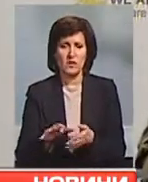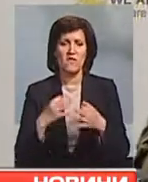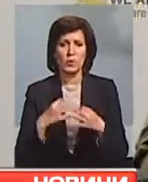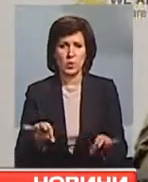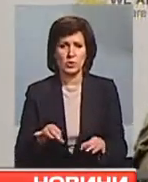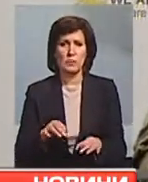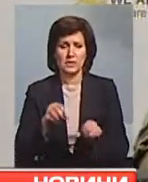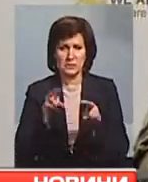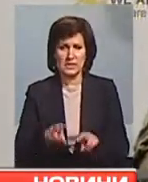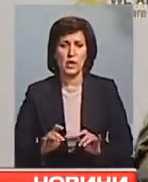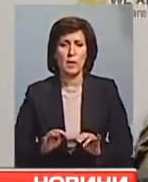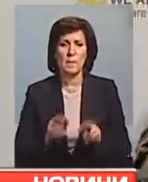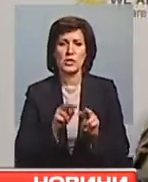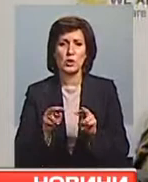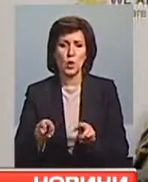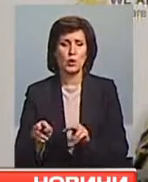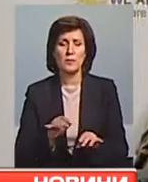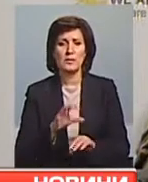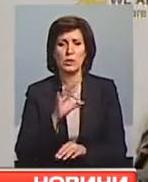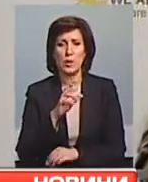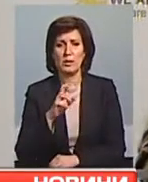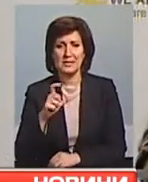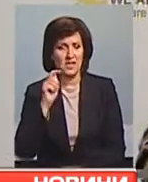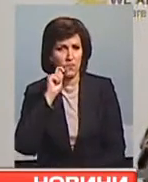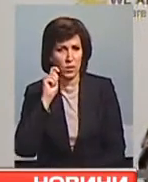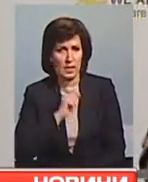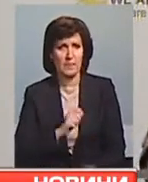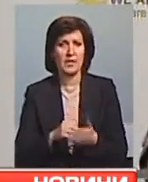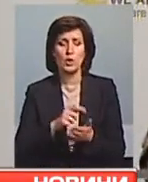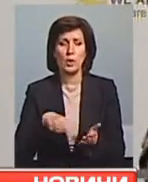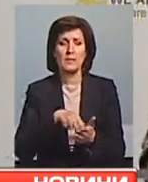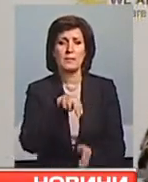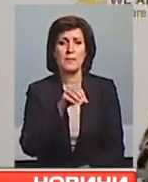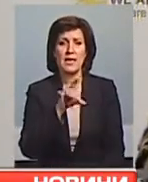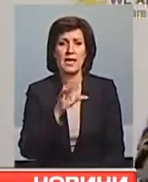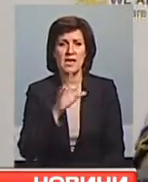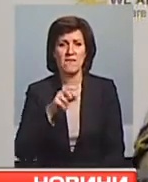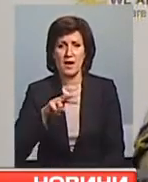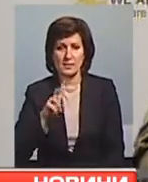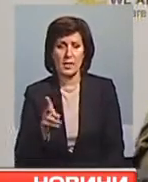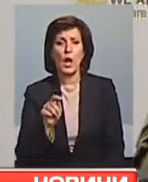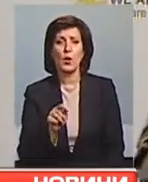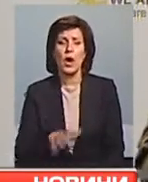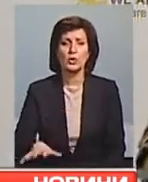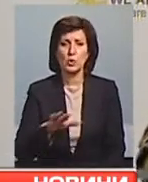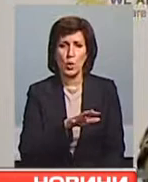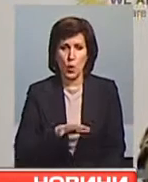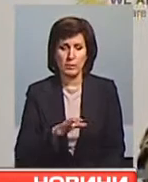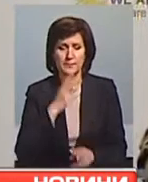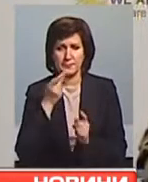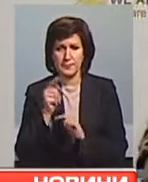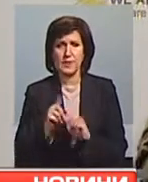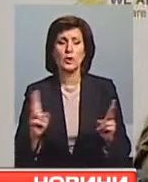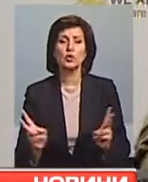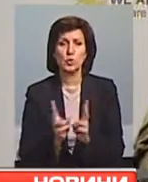доступі спеціальної моніторингової місії ОБСЄ в Україні до міста Перевальськ Луганської області. Незважаючи на те, що